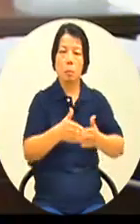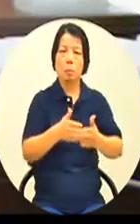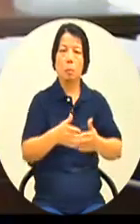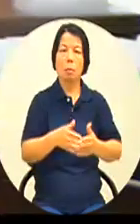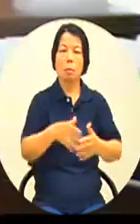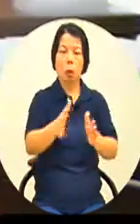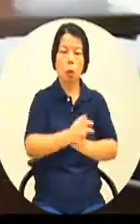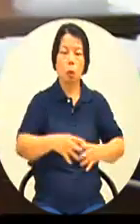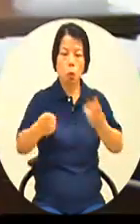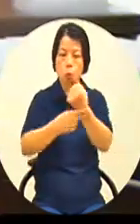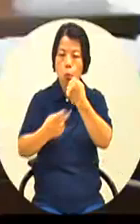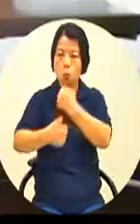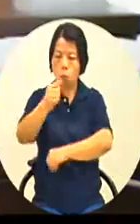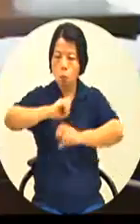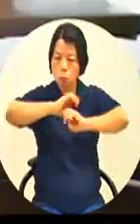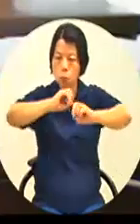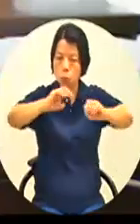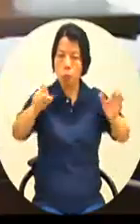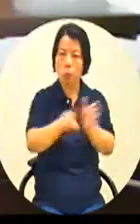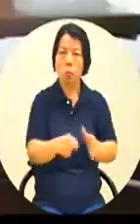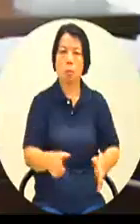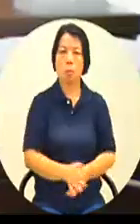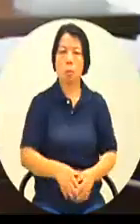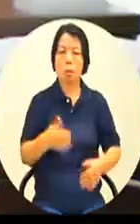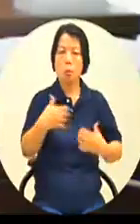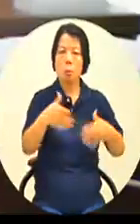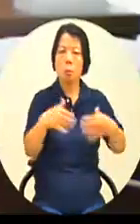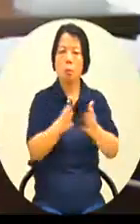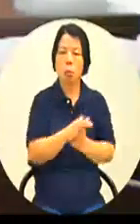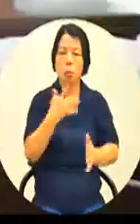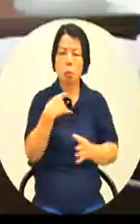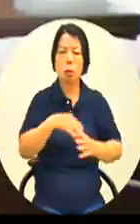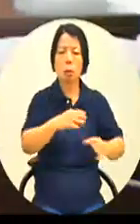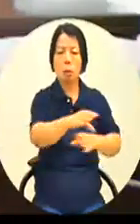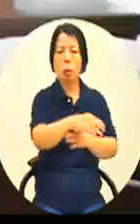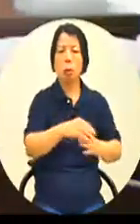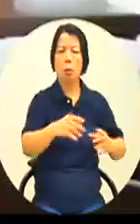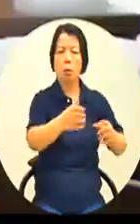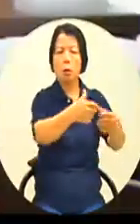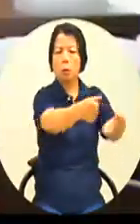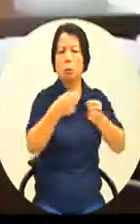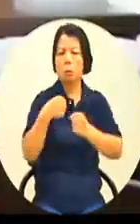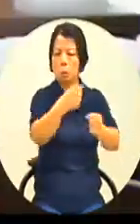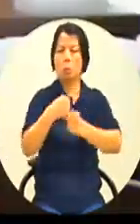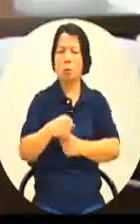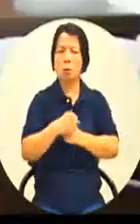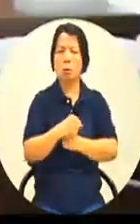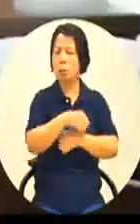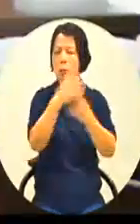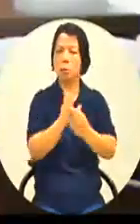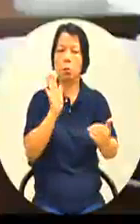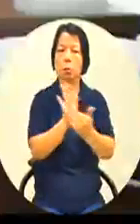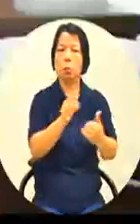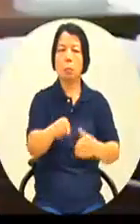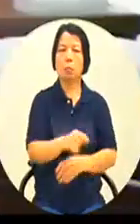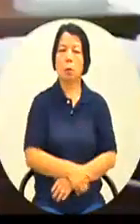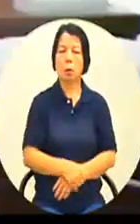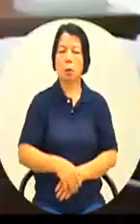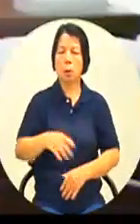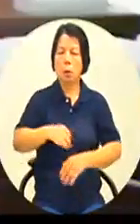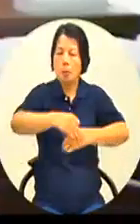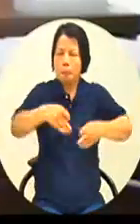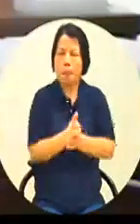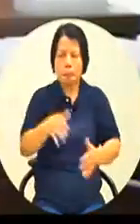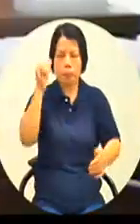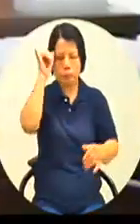面宣导的时阵哦，你绝对袂使讲你车拢袂使入来，拢袂使叮当，你拢袂当安尼出入，伊就绝对甲你反对啊，讲